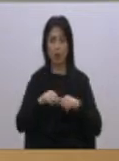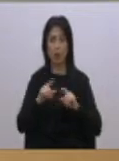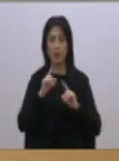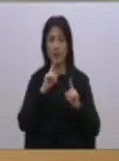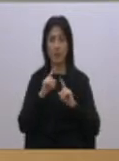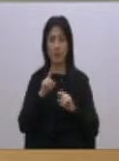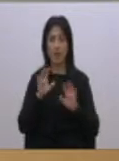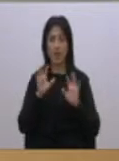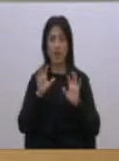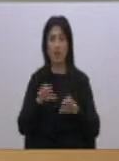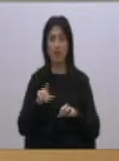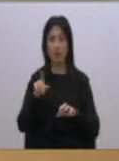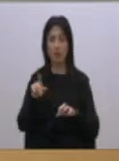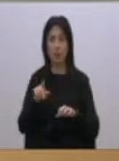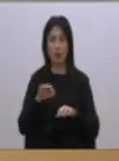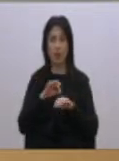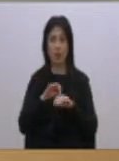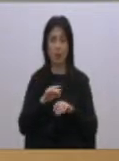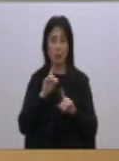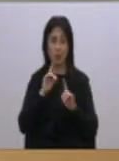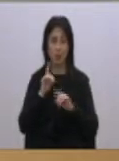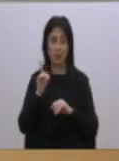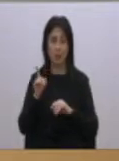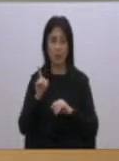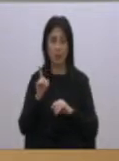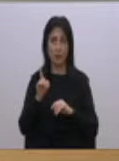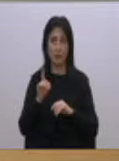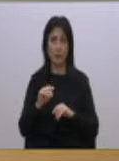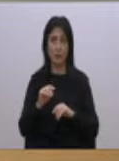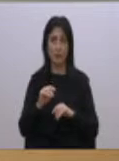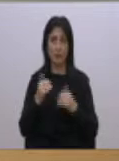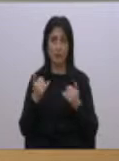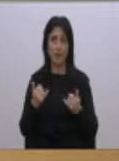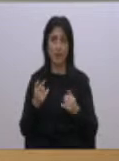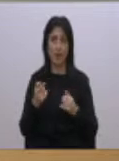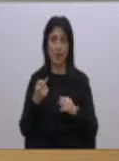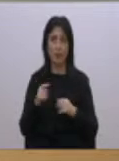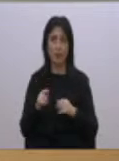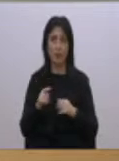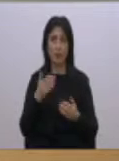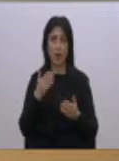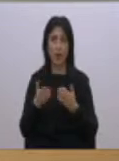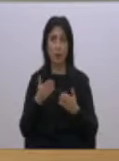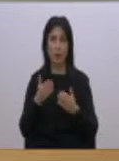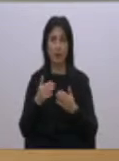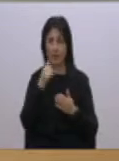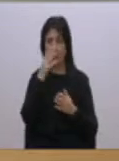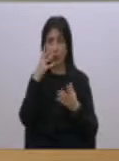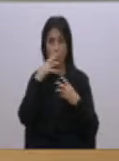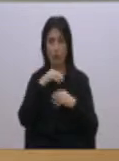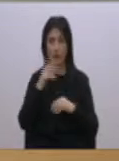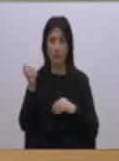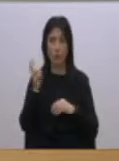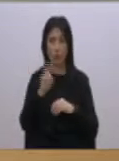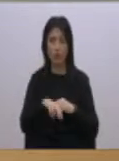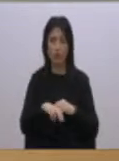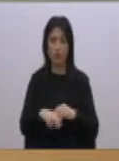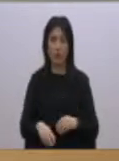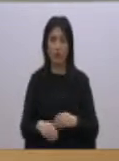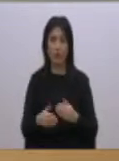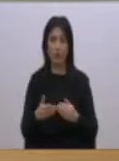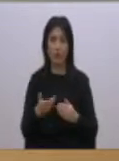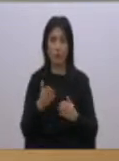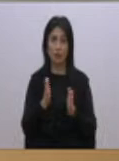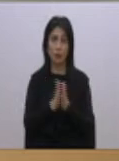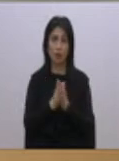da, tauzdomare odda comisii stoma, ehla am tot ce era, bat se remoestre, bat misi mosla,